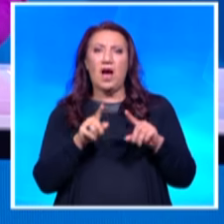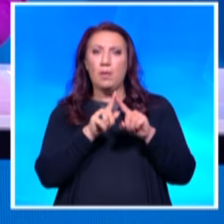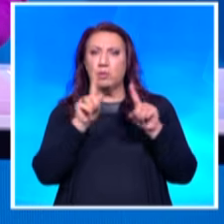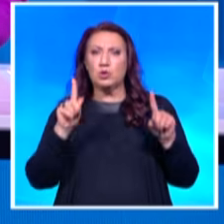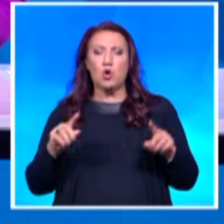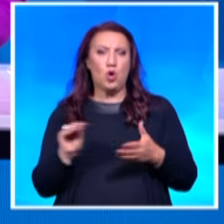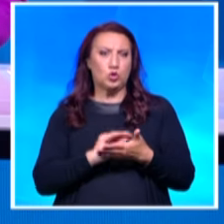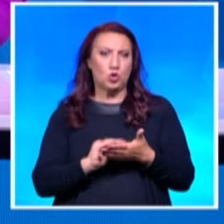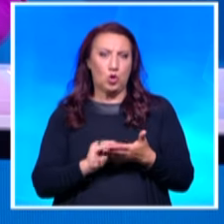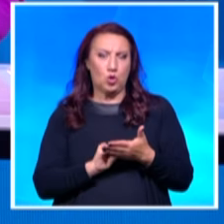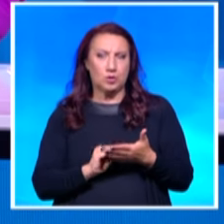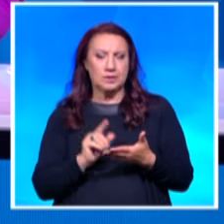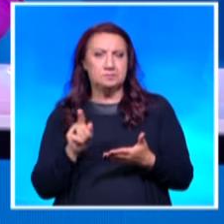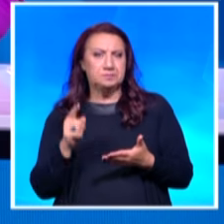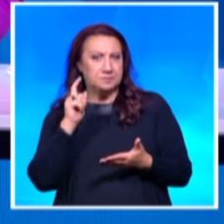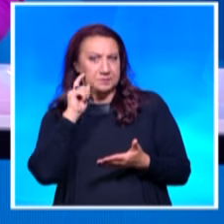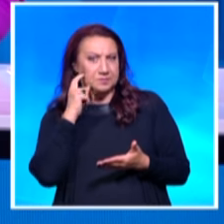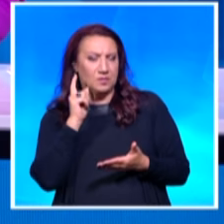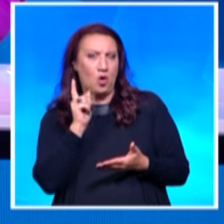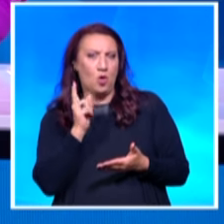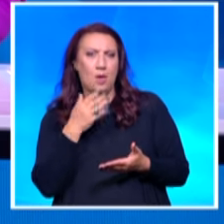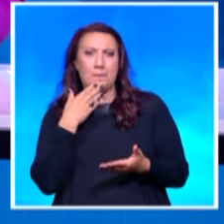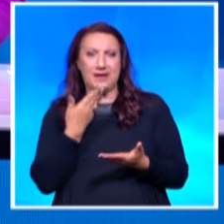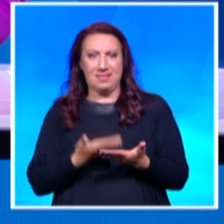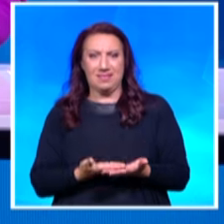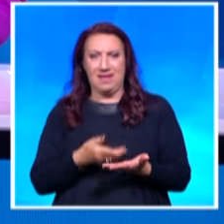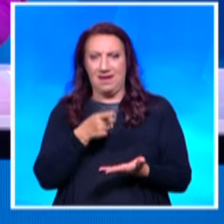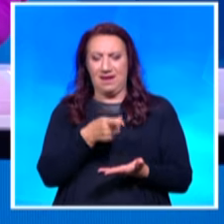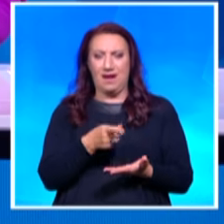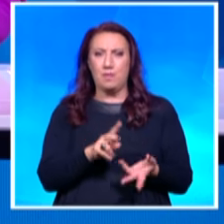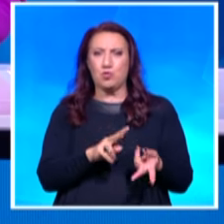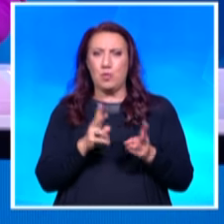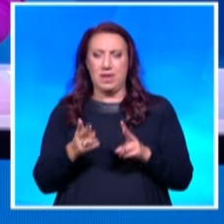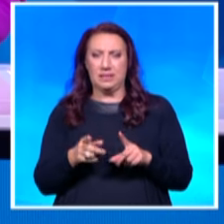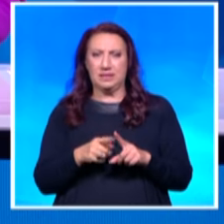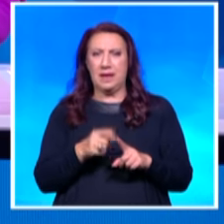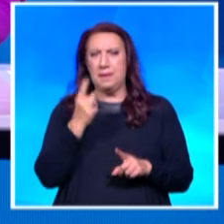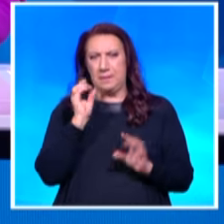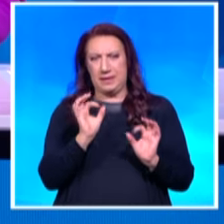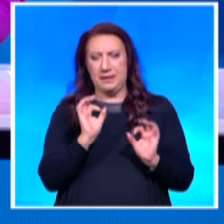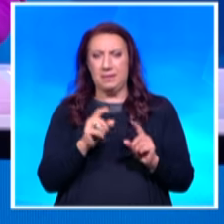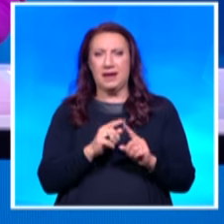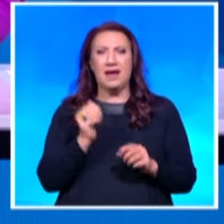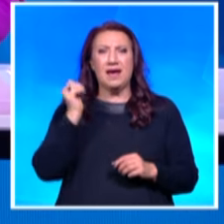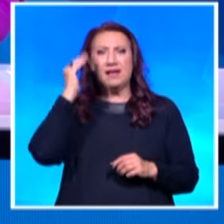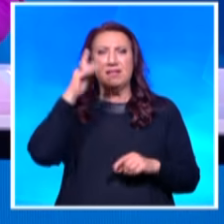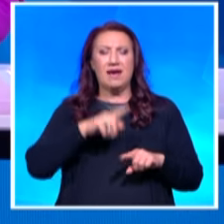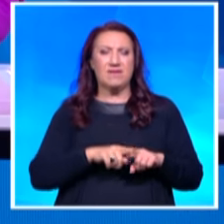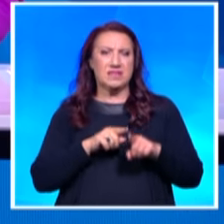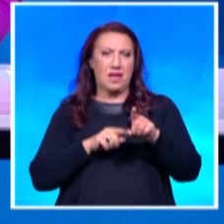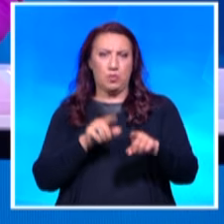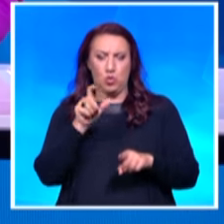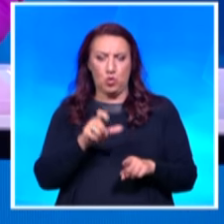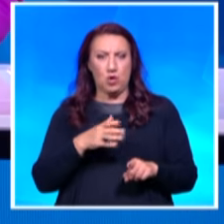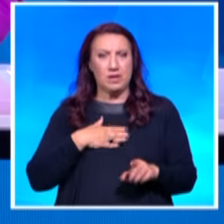авторът на някои от предложените промени в Конституцията, например тази, дали главният прокурор да има право на 2 мандата или на